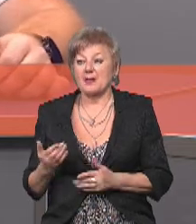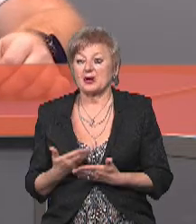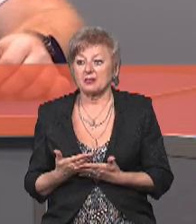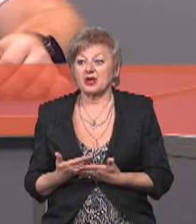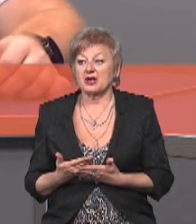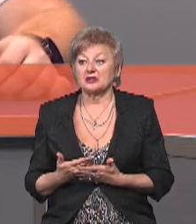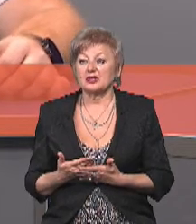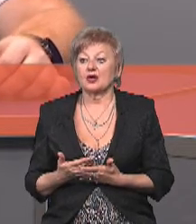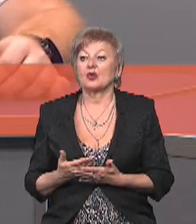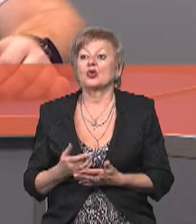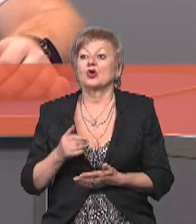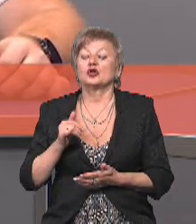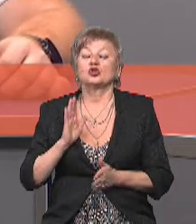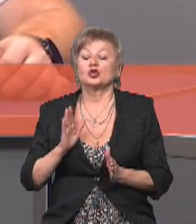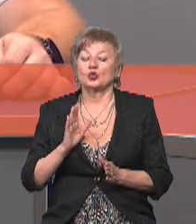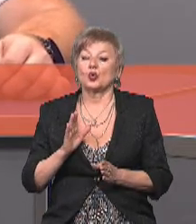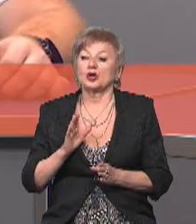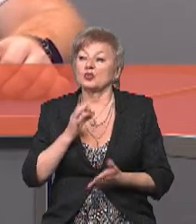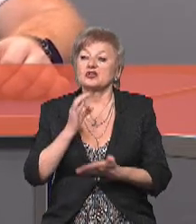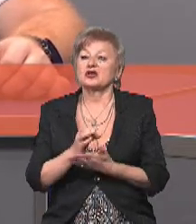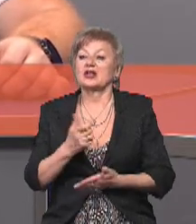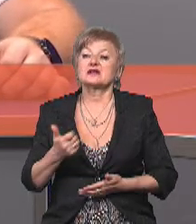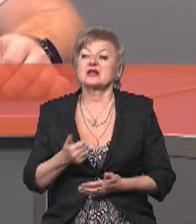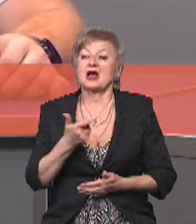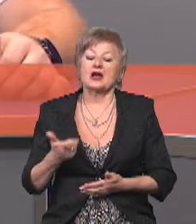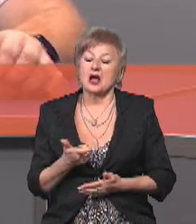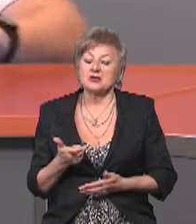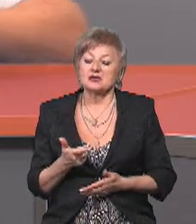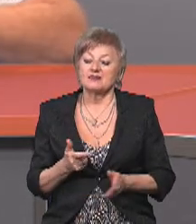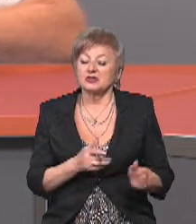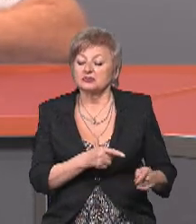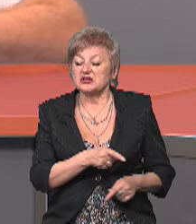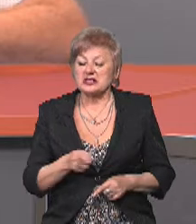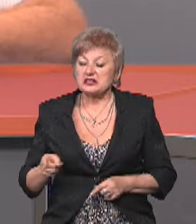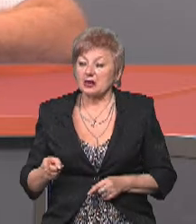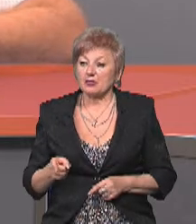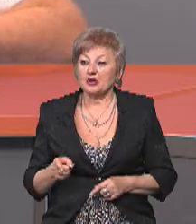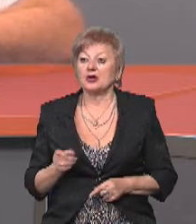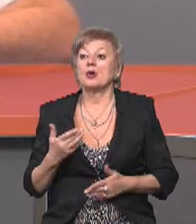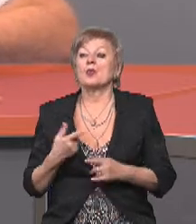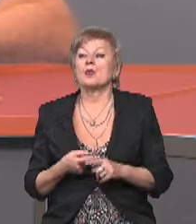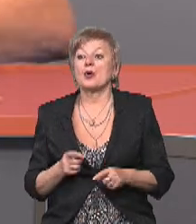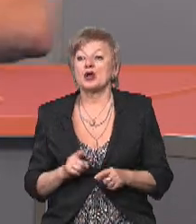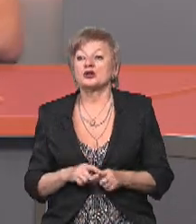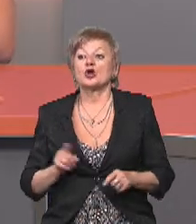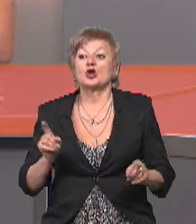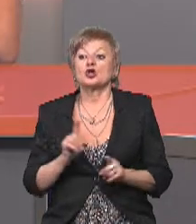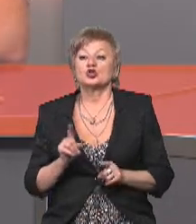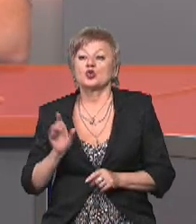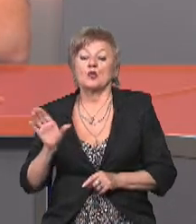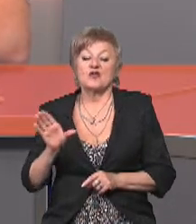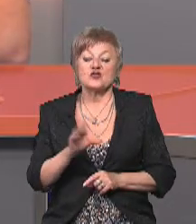Это касается не только газовых сетей внутри дома, это касается всех коммуникаций. Вот, поэтому для того, чтобы это